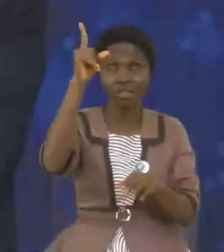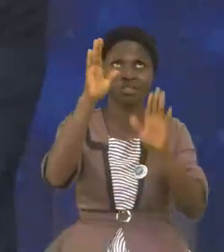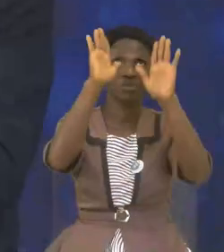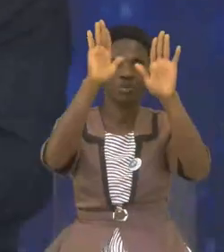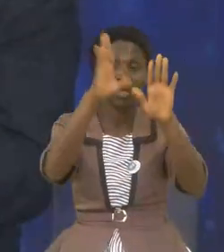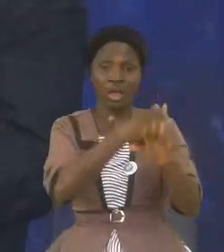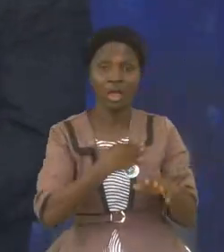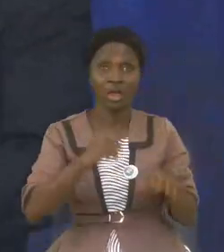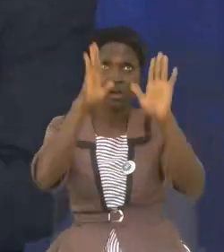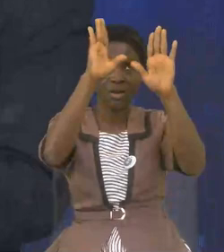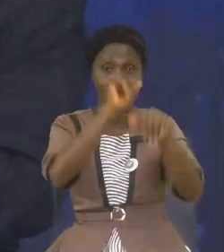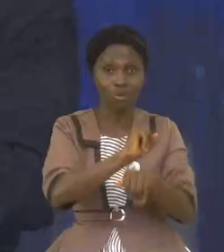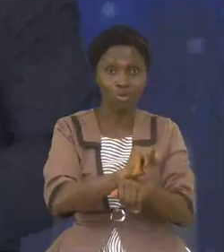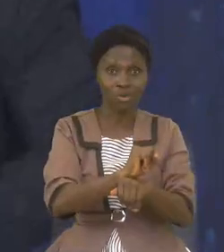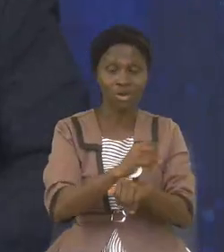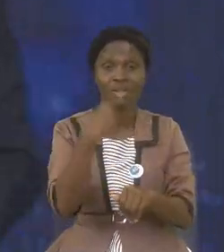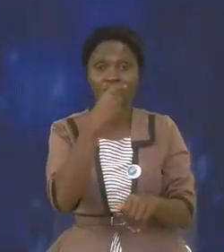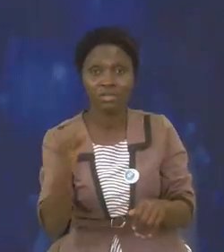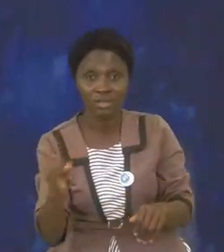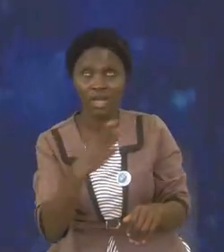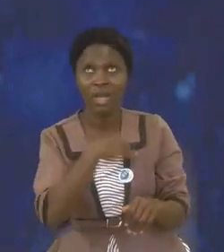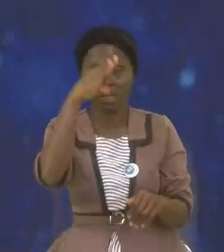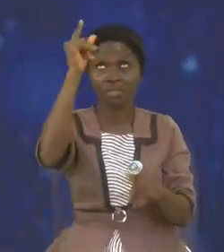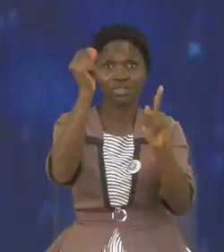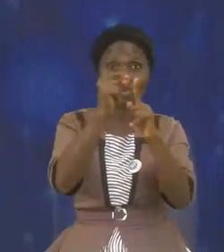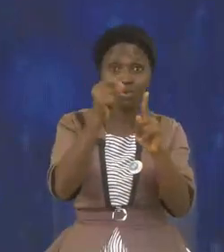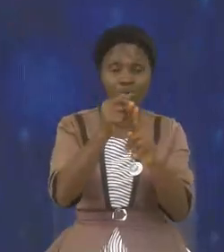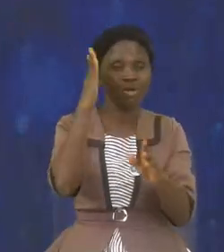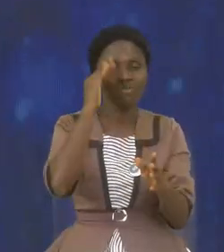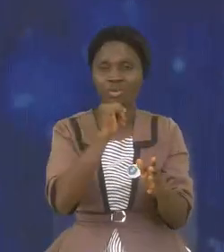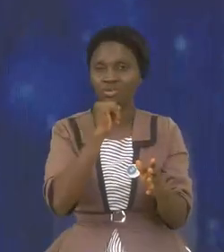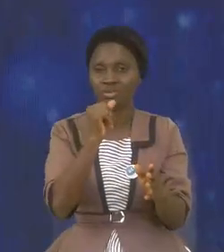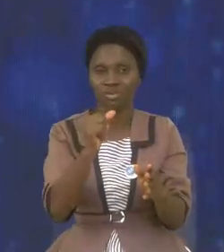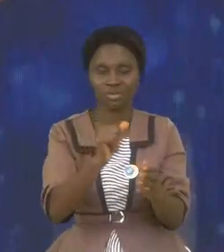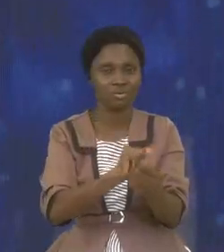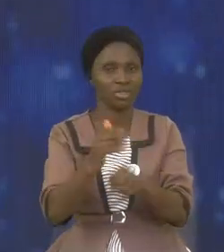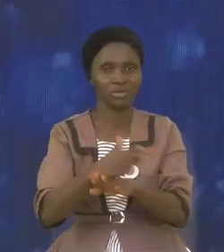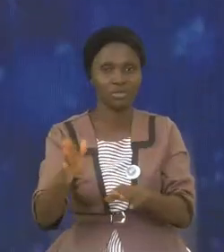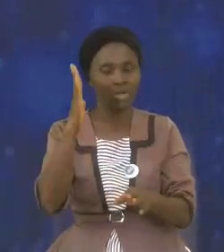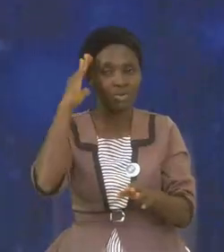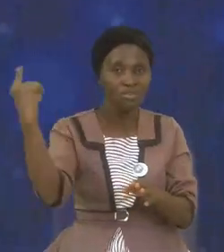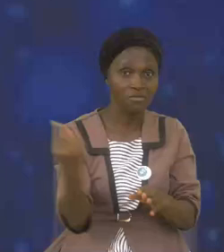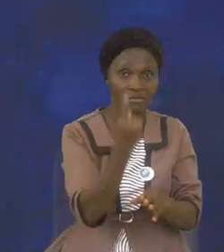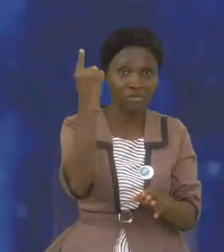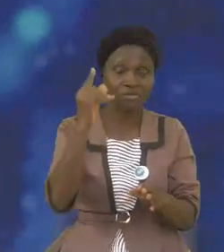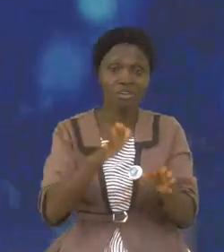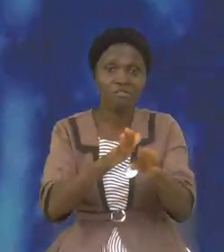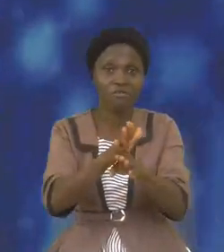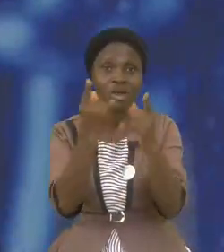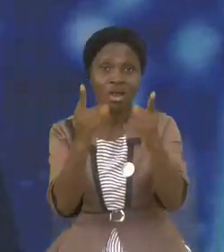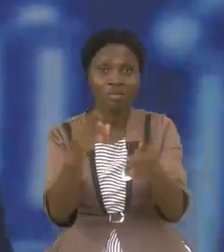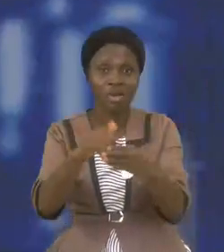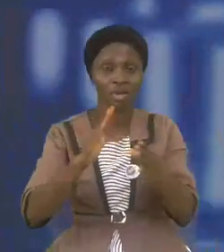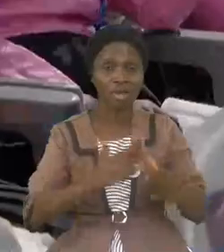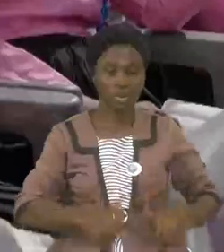vie. Ces signes et ces prodiges, ces signes et ces prodiges, et ces déclarations et ces